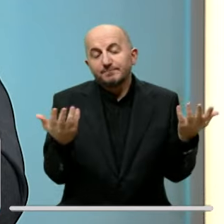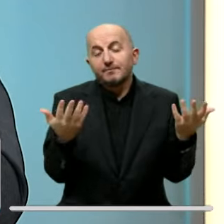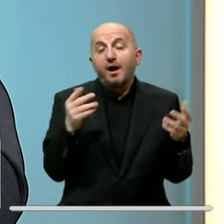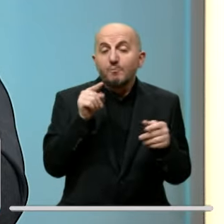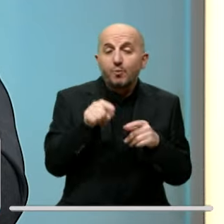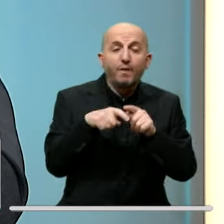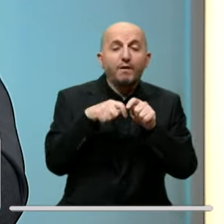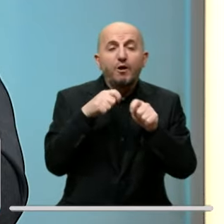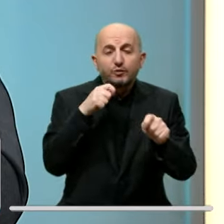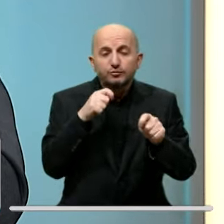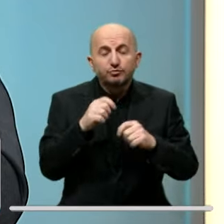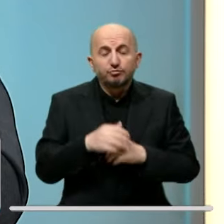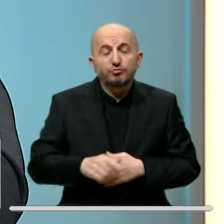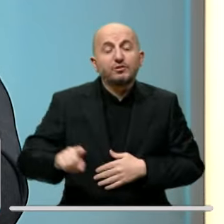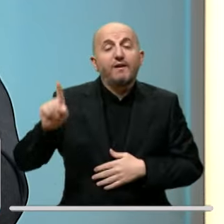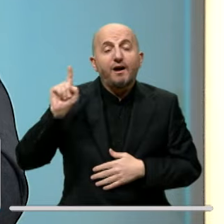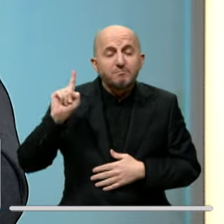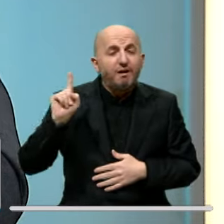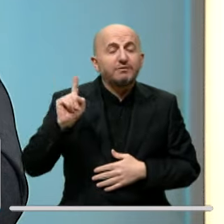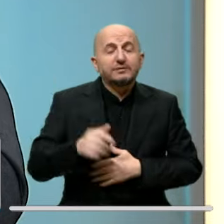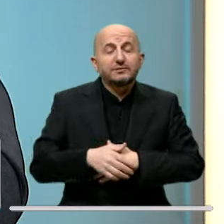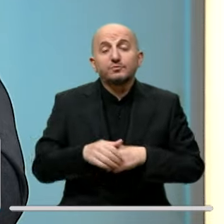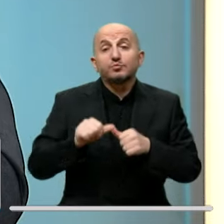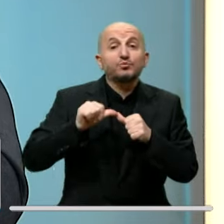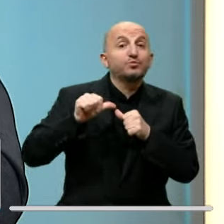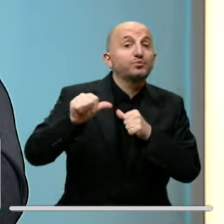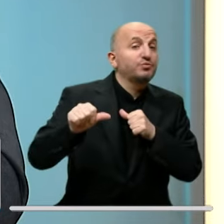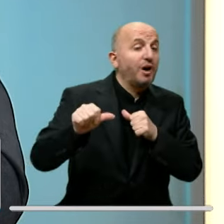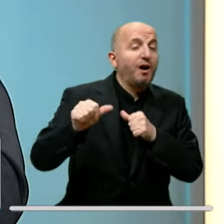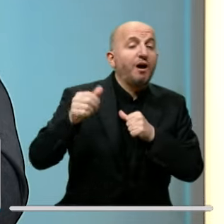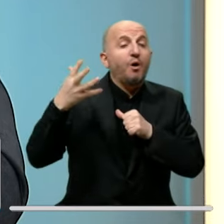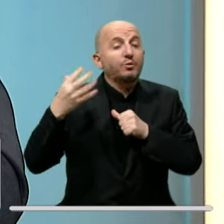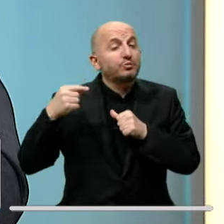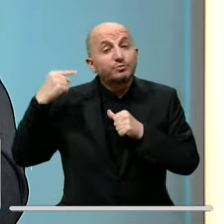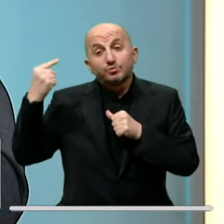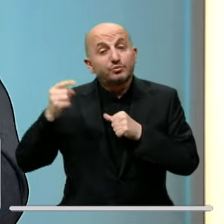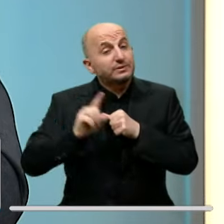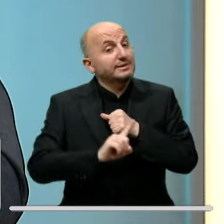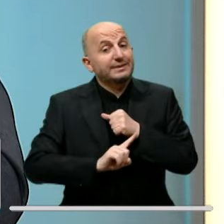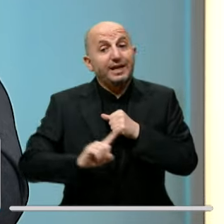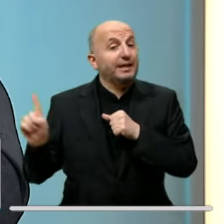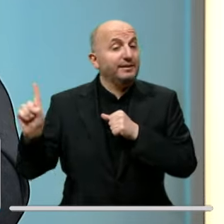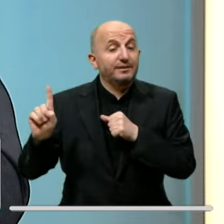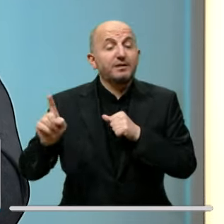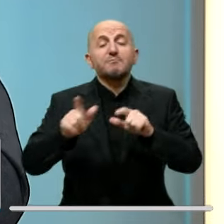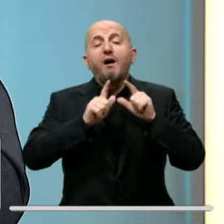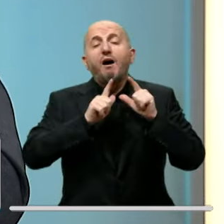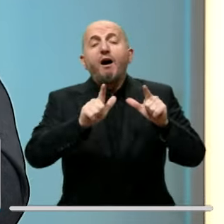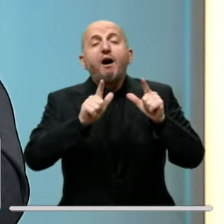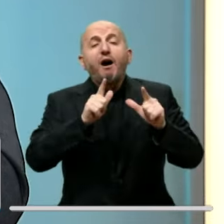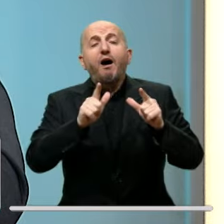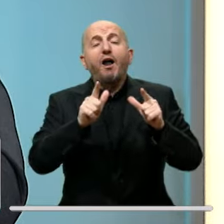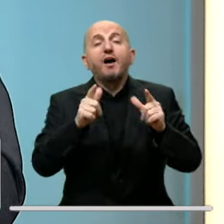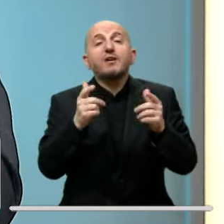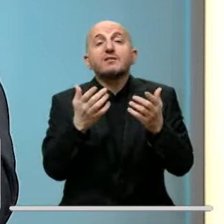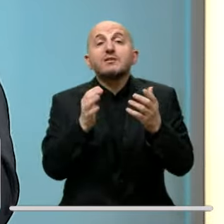ölçü Cenab-ı Hakk'ın uzak olduğu düşüncesi değil ya da işte bağırarak işte dua